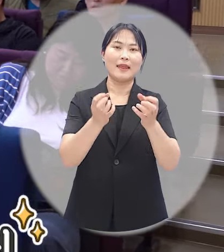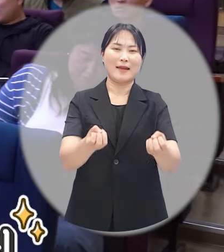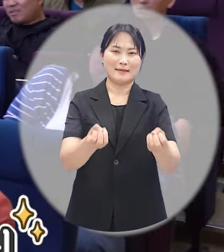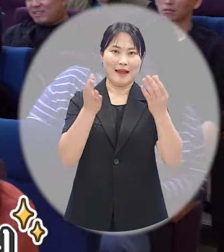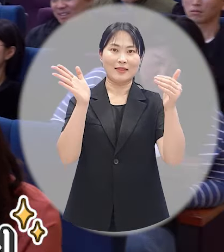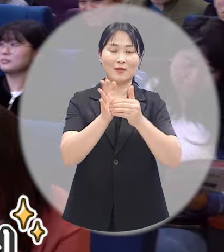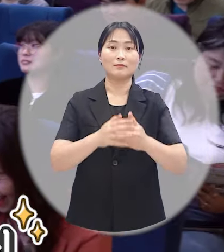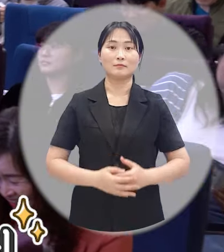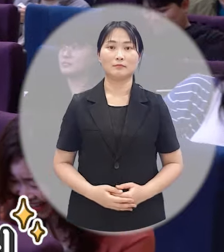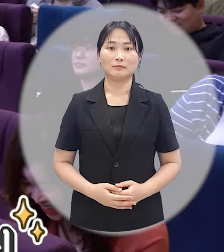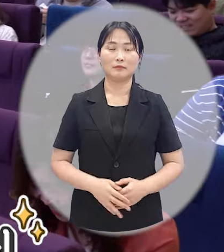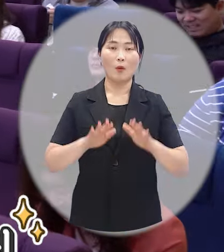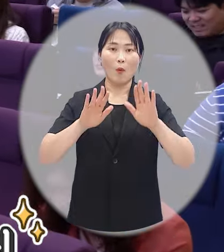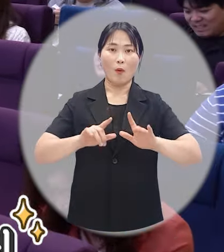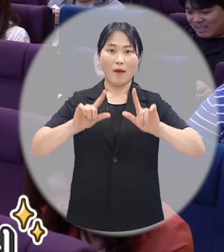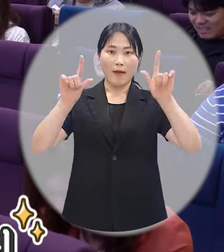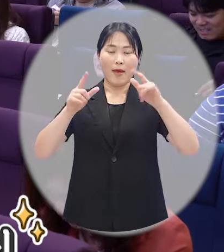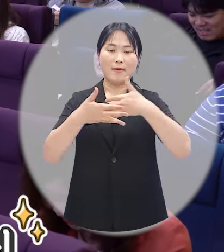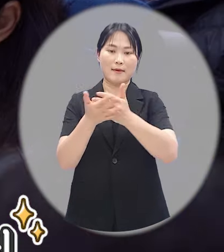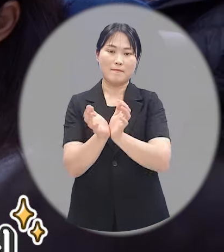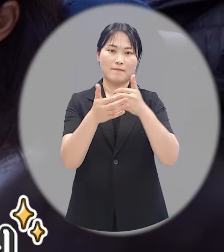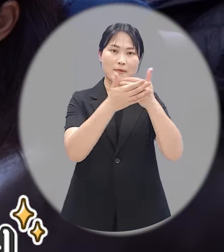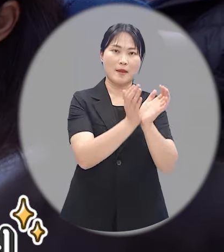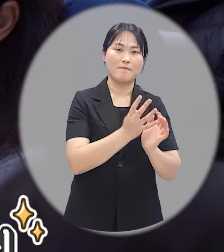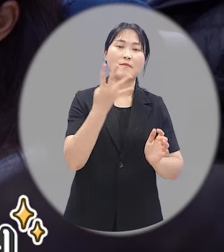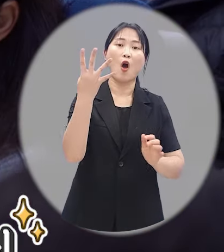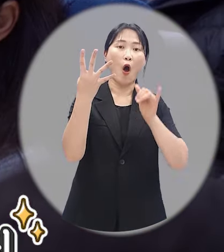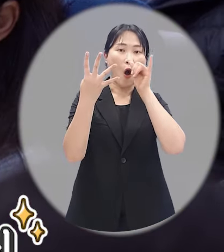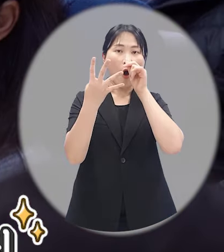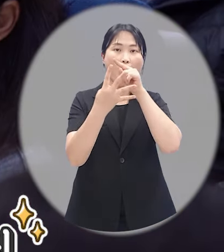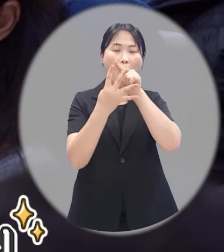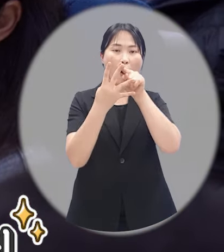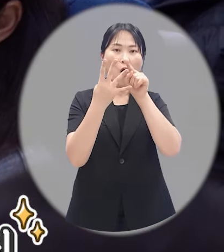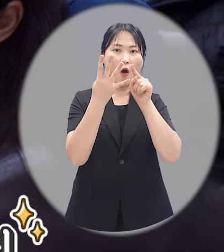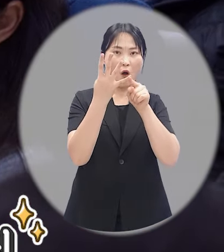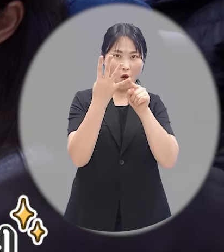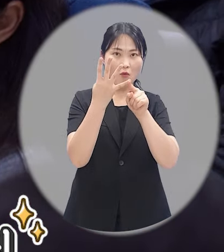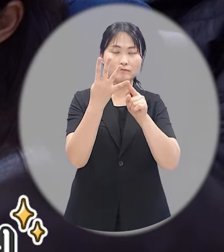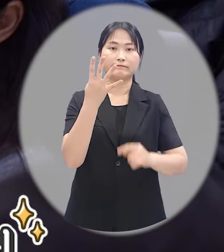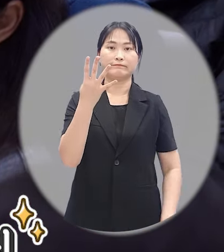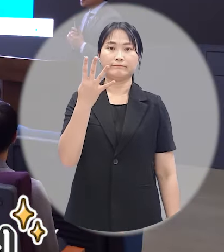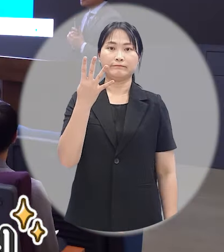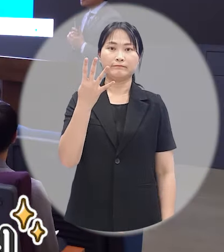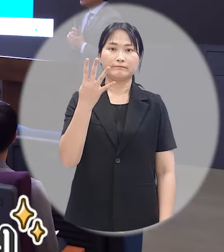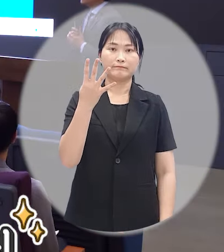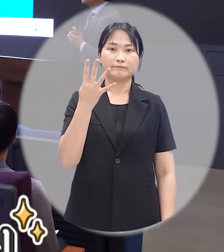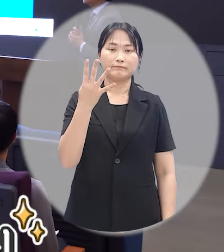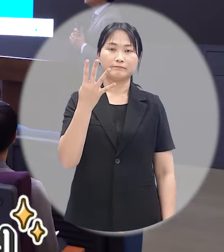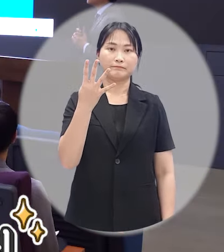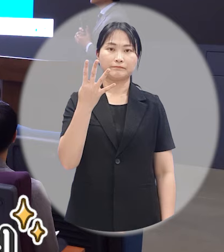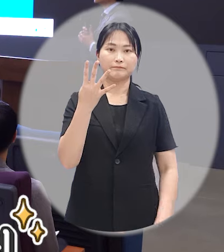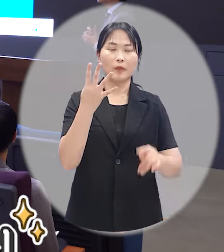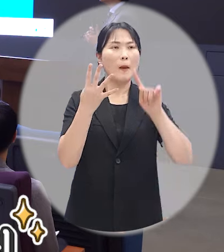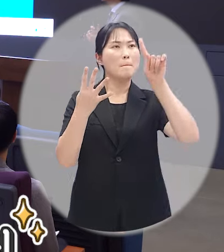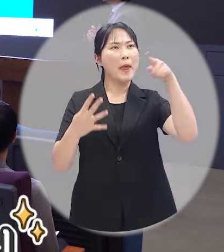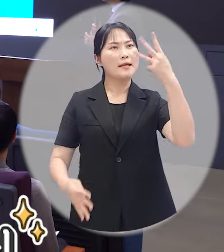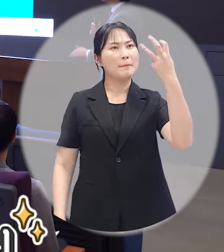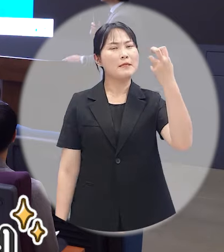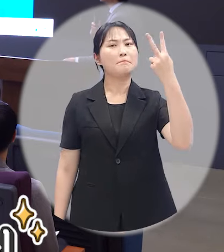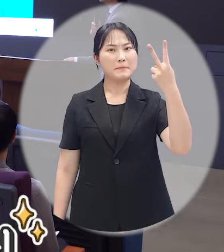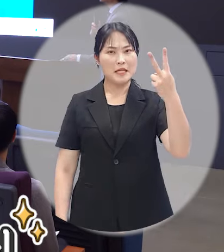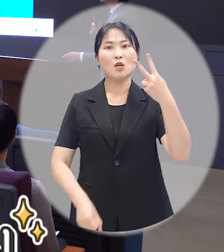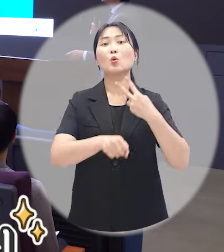대입지원단은 대외협력팀과 연구개발팀, 수능면접지원팀, 학생상담팀까지 총 4개 팀